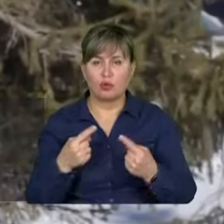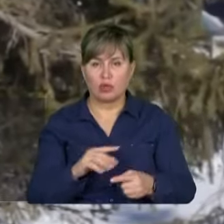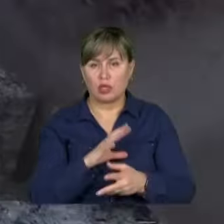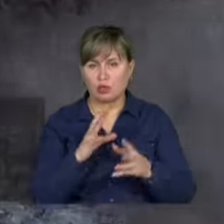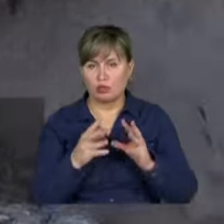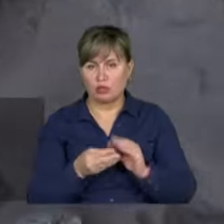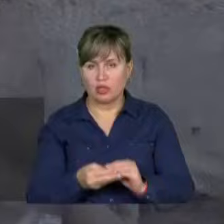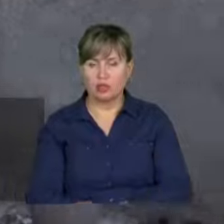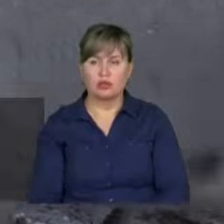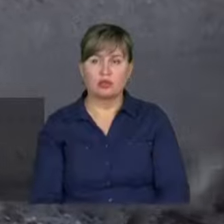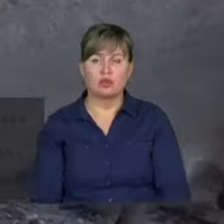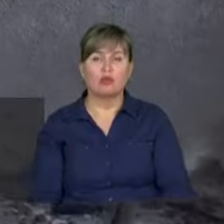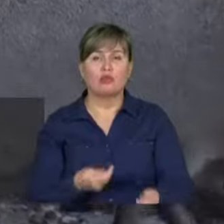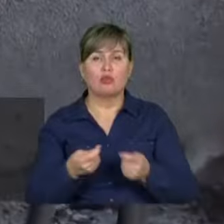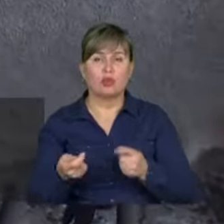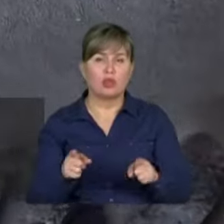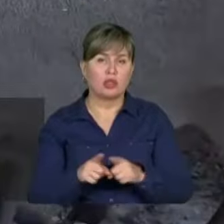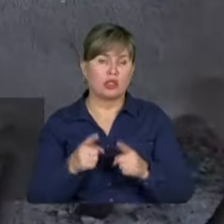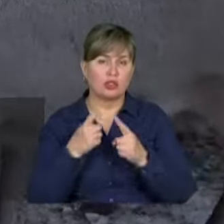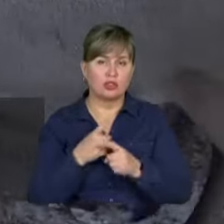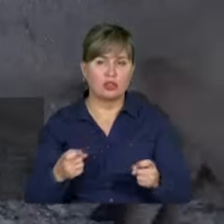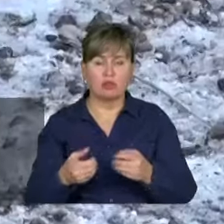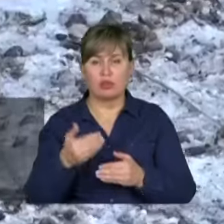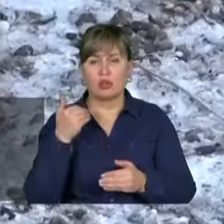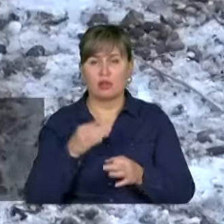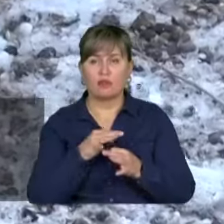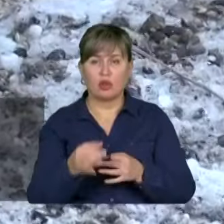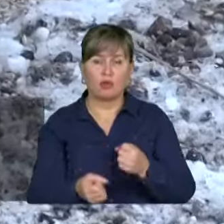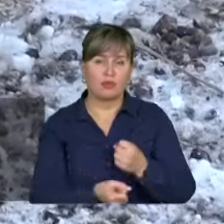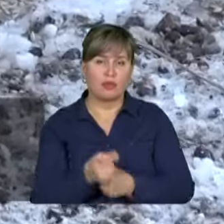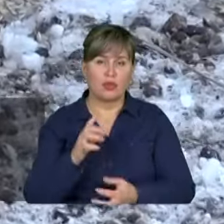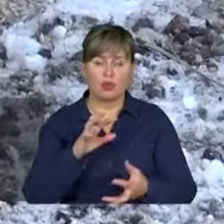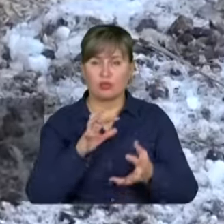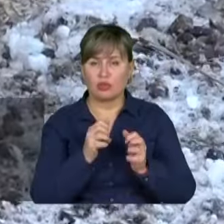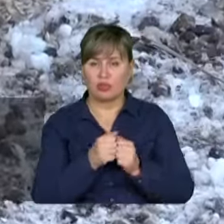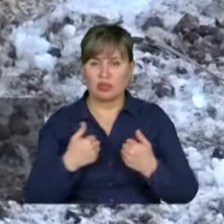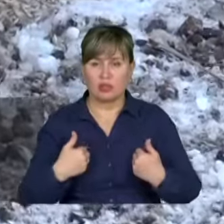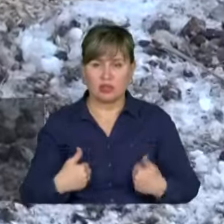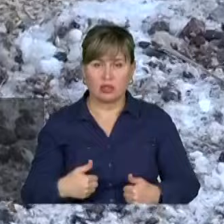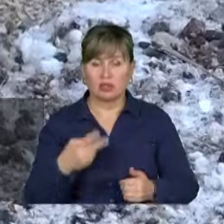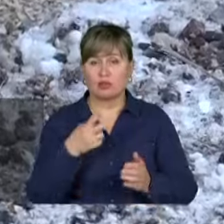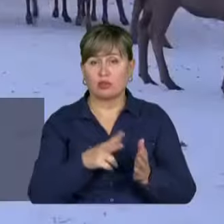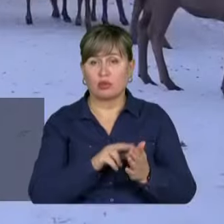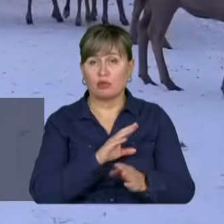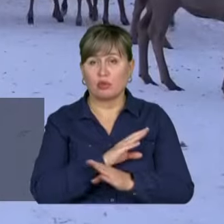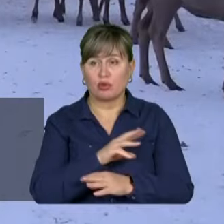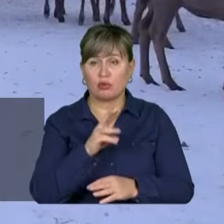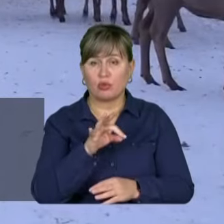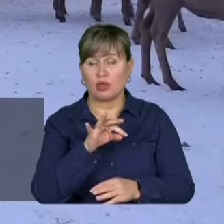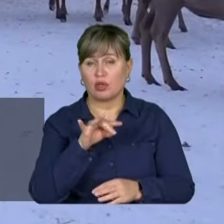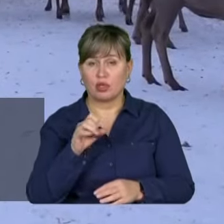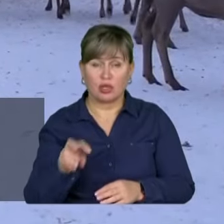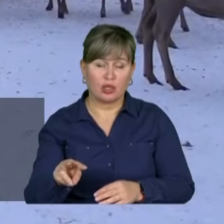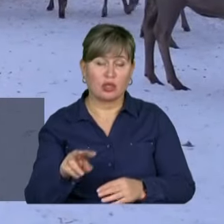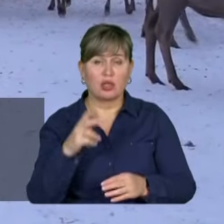результаты. В управлении также сообщили, что ранее в области обнаружили и утилизировали тела 28 погибших маралов. Всего в